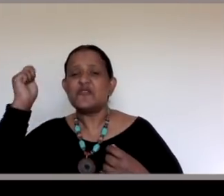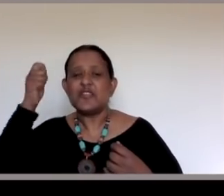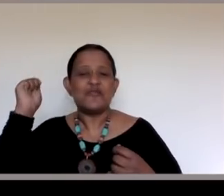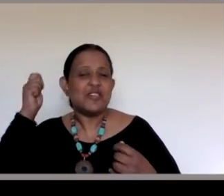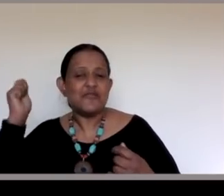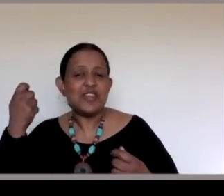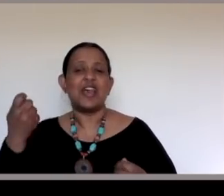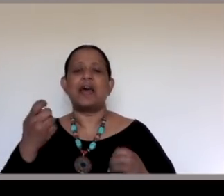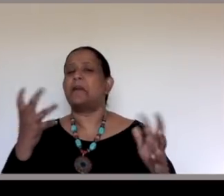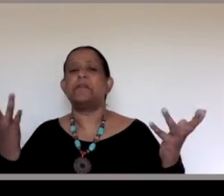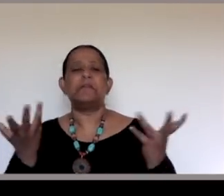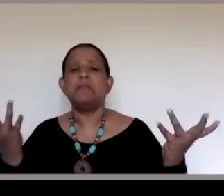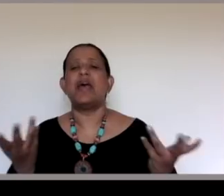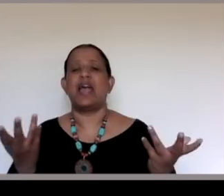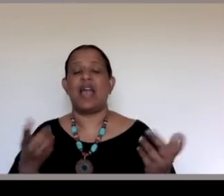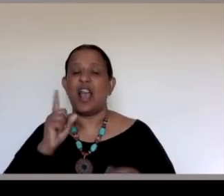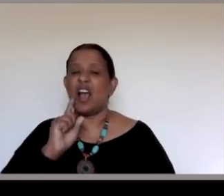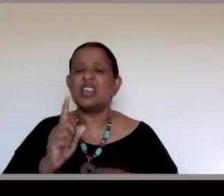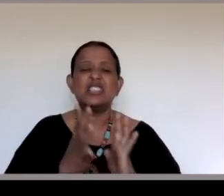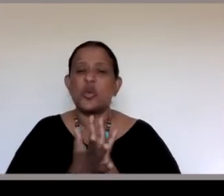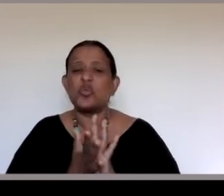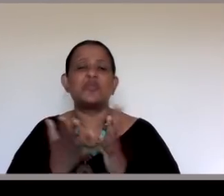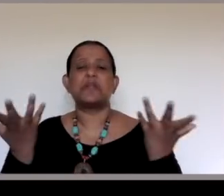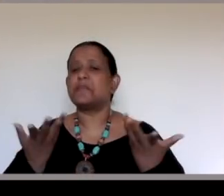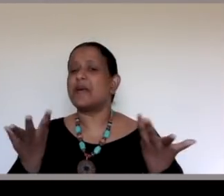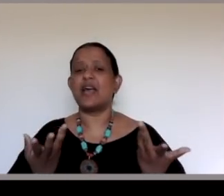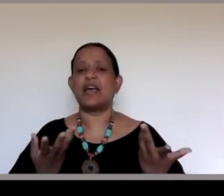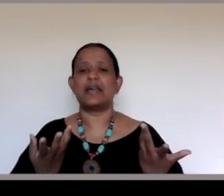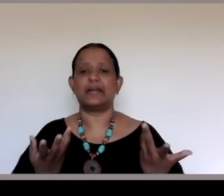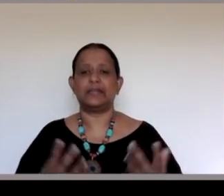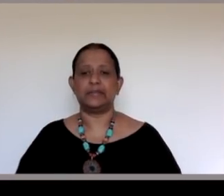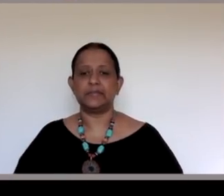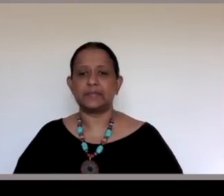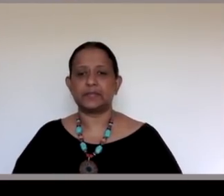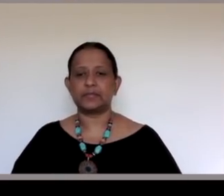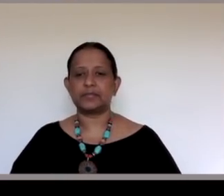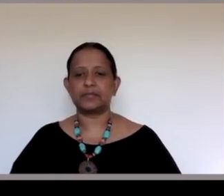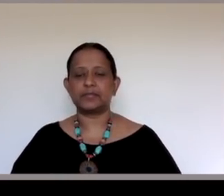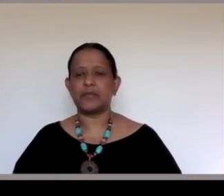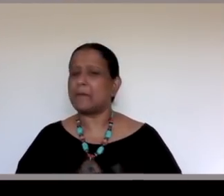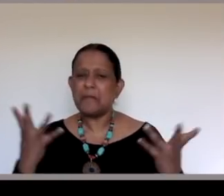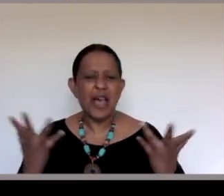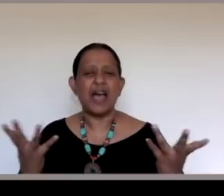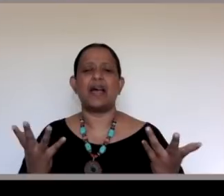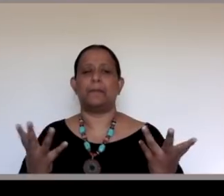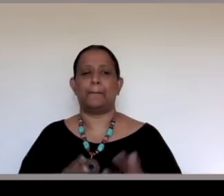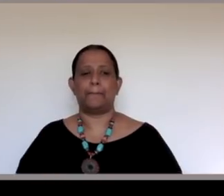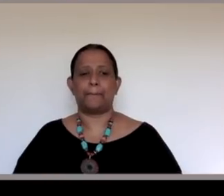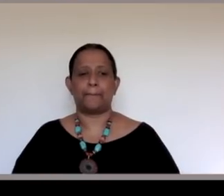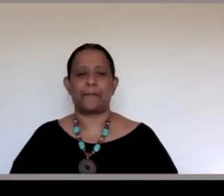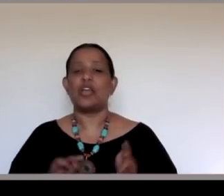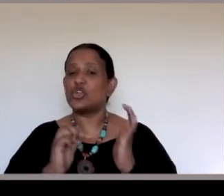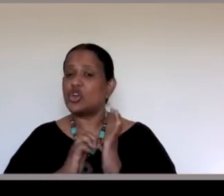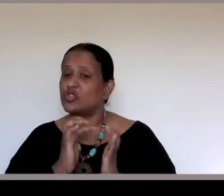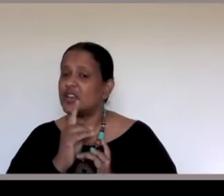மதனவே. என்னுடைய மகிழ்ச்சி நிர்ணயிப்பது என்னை சுற்றி இருக்கின்ற சூழ்நிலை அல்ல. நோமுத் மா துல சிதுவன